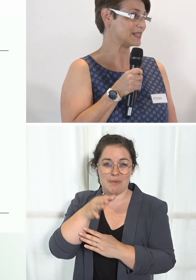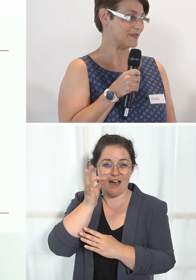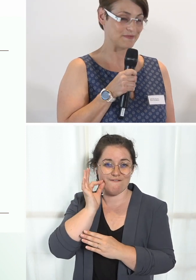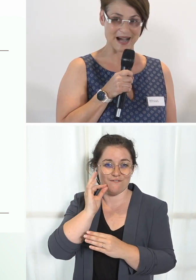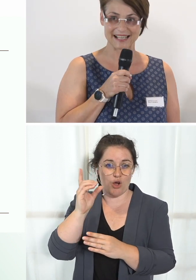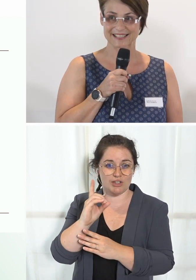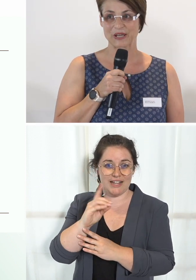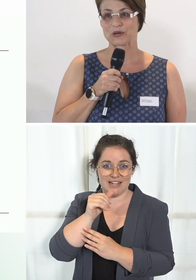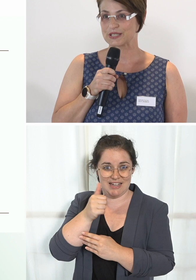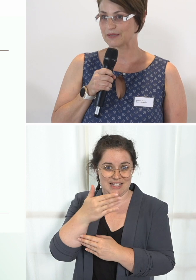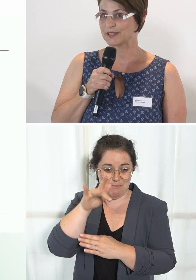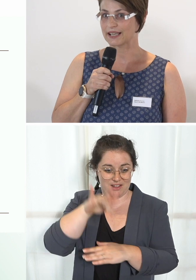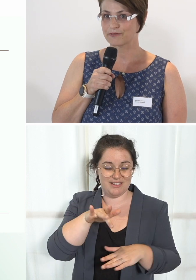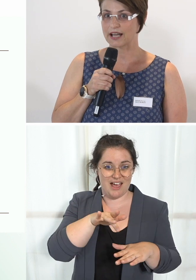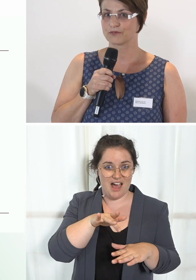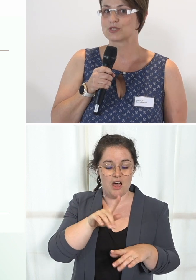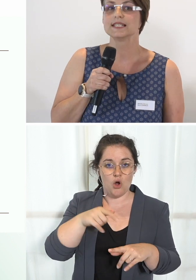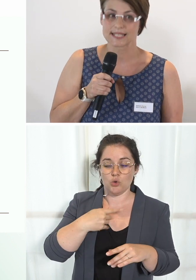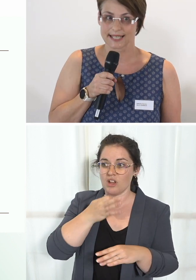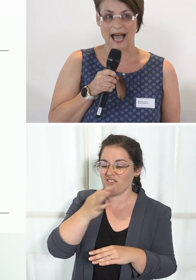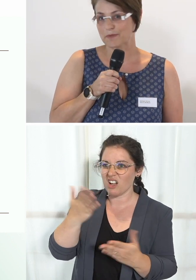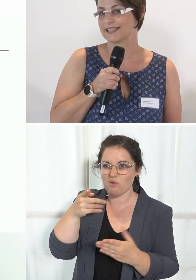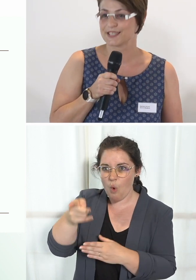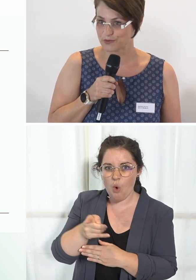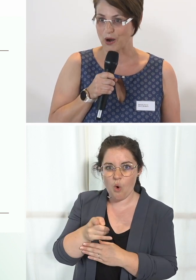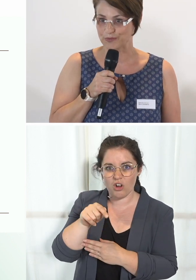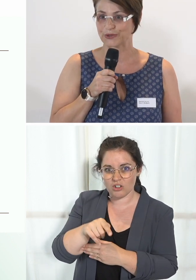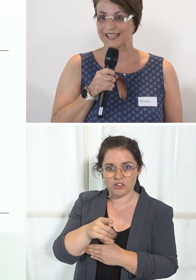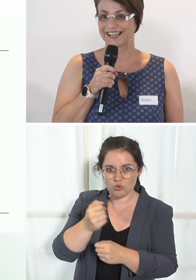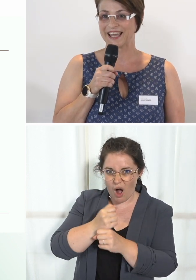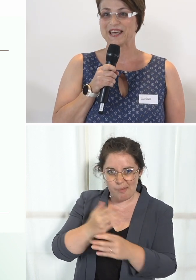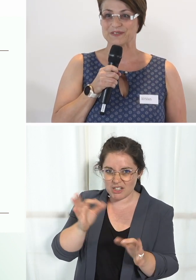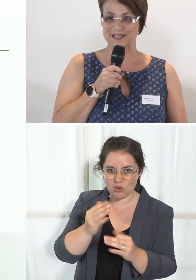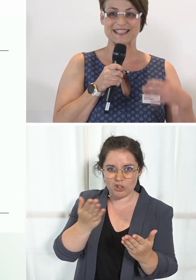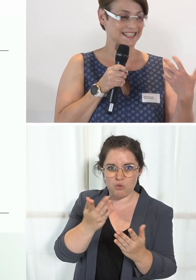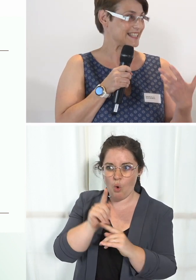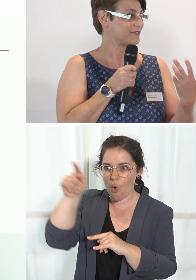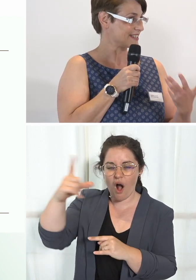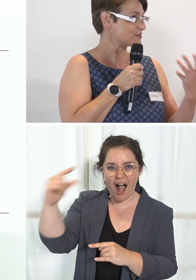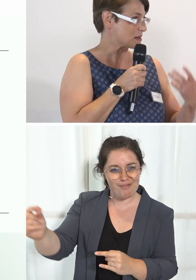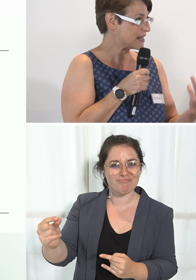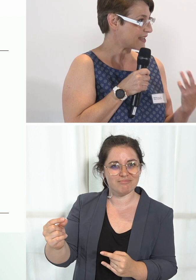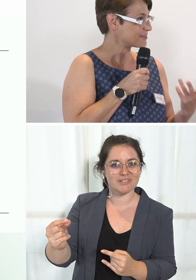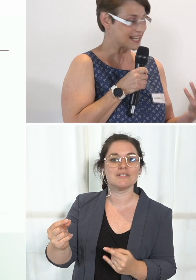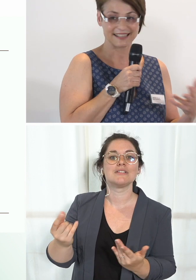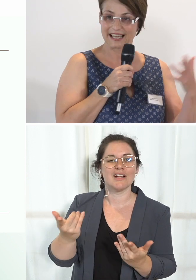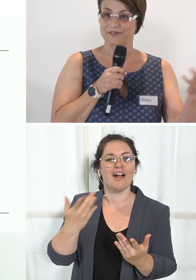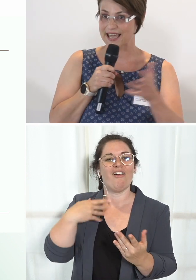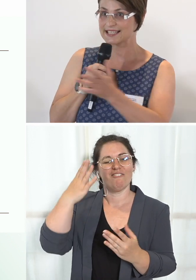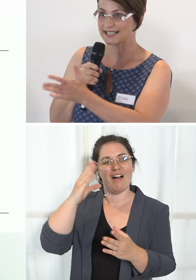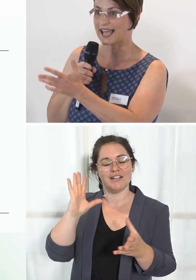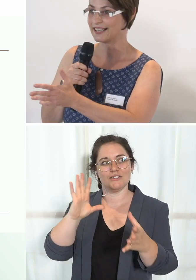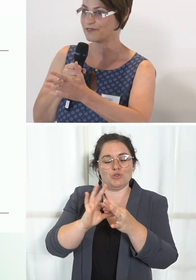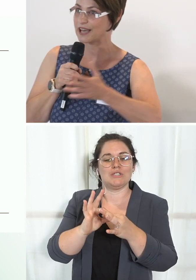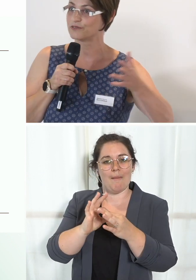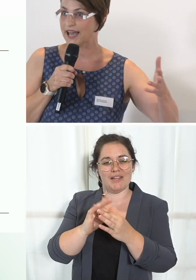Bezirksleitung, nicht mehr im Markt. Und sie hat mich dann gefragt, wo sind Sie? Arbeiten Sie überhaupt noch hier? Also bis dass sie die Zusammenhänge verstanden hat, wer